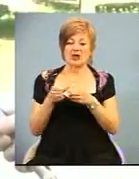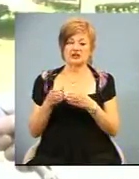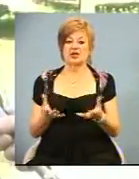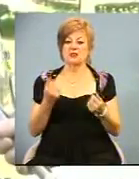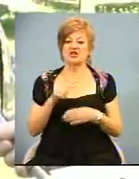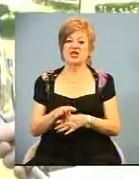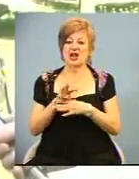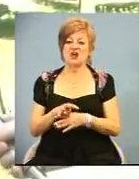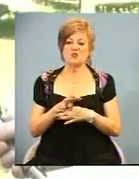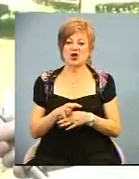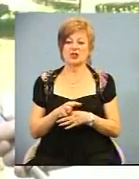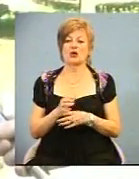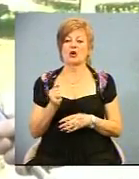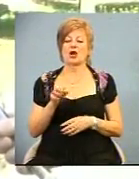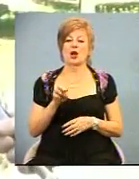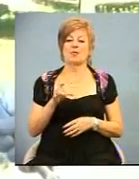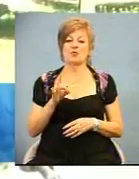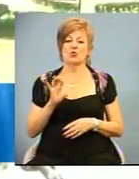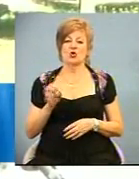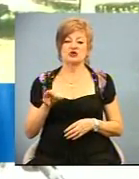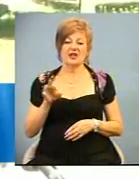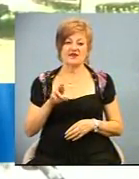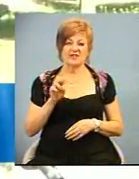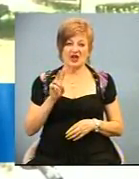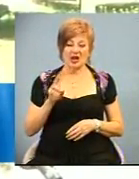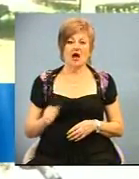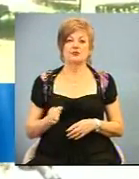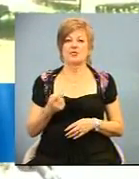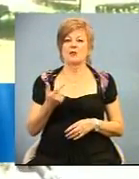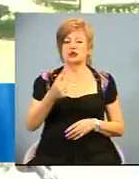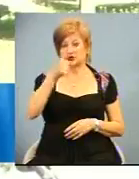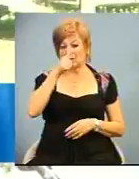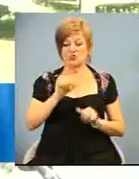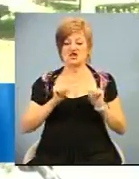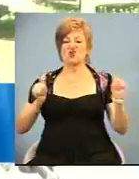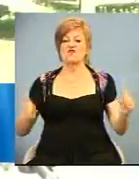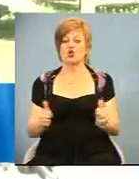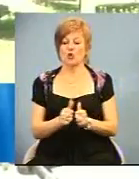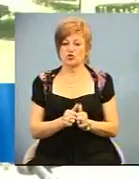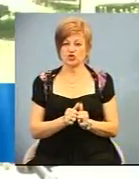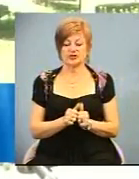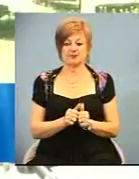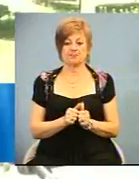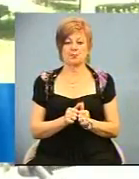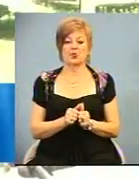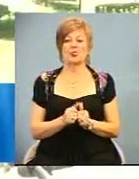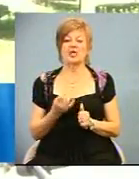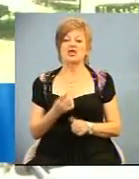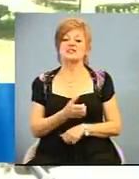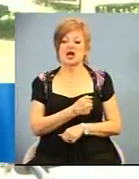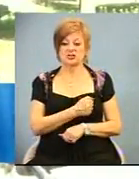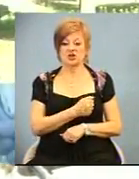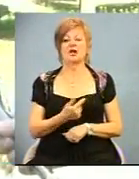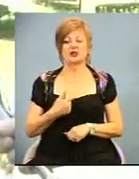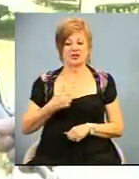Східніше Амросіївки. Майже 1,5 місяці в оточенні. І, на жаль,